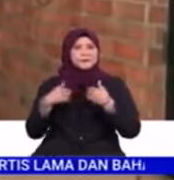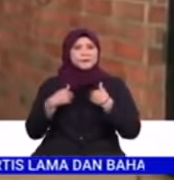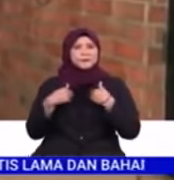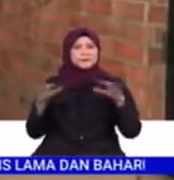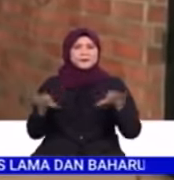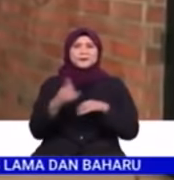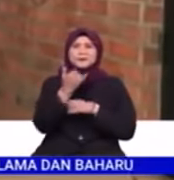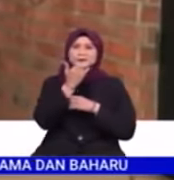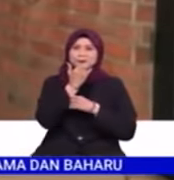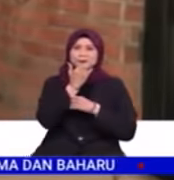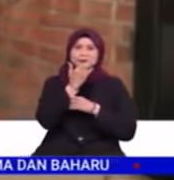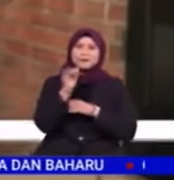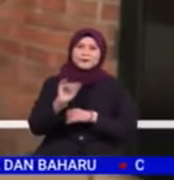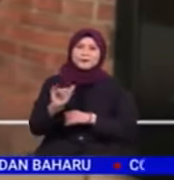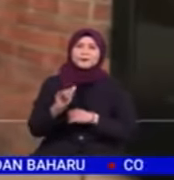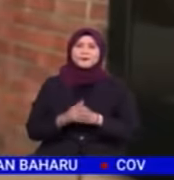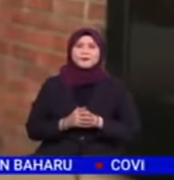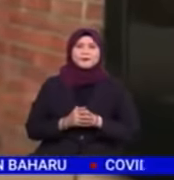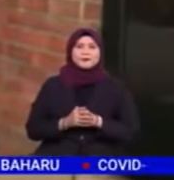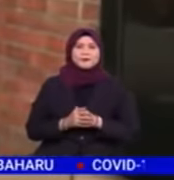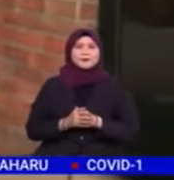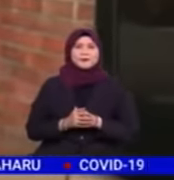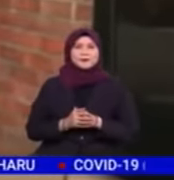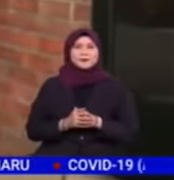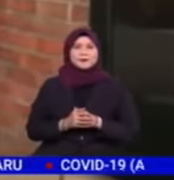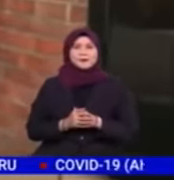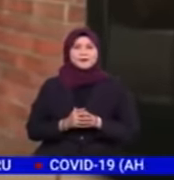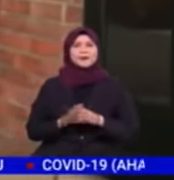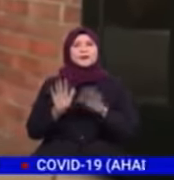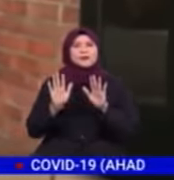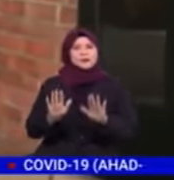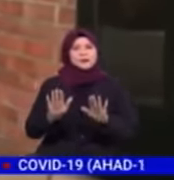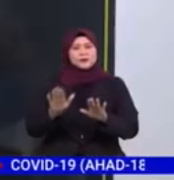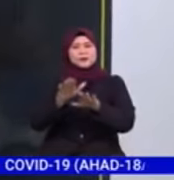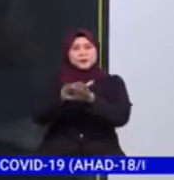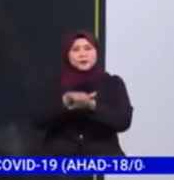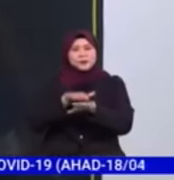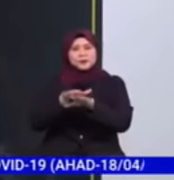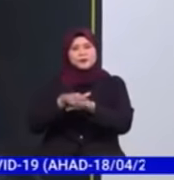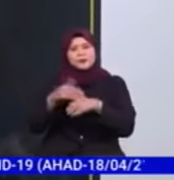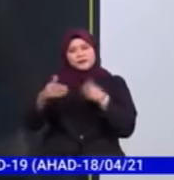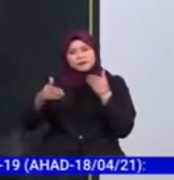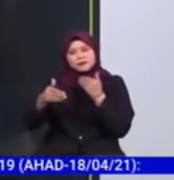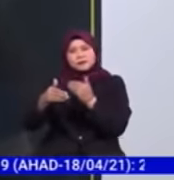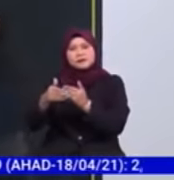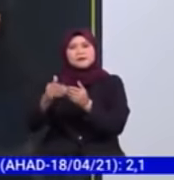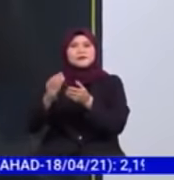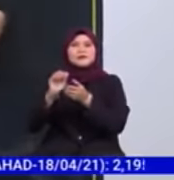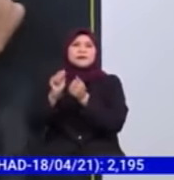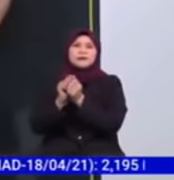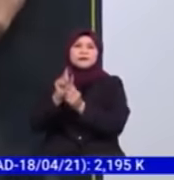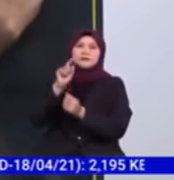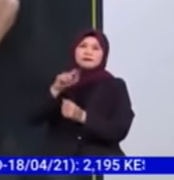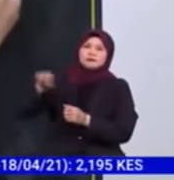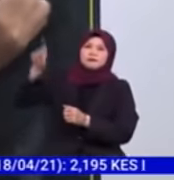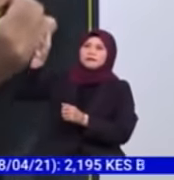ini merupakan kita punya macam asrudi untuk mendekatkan diri dengan Tuhan sentuh